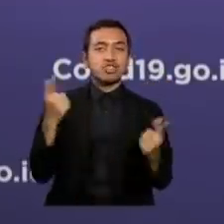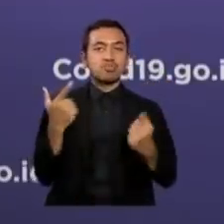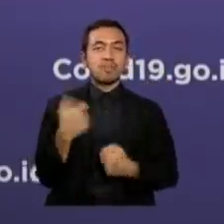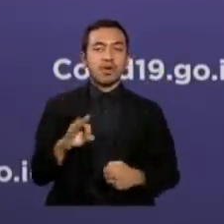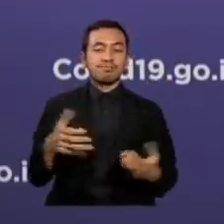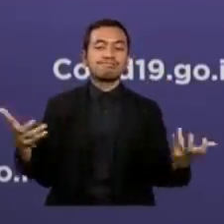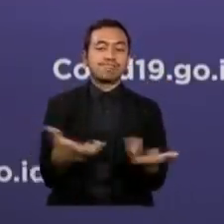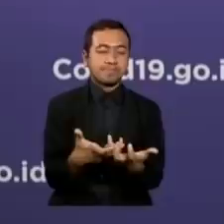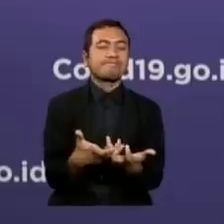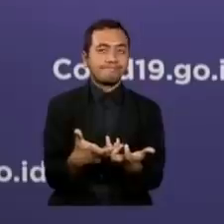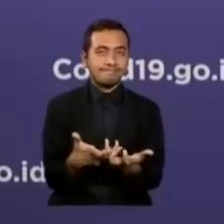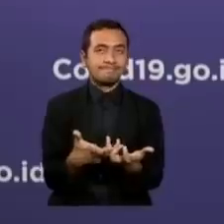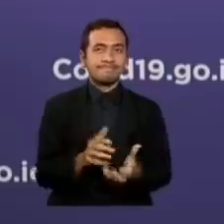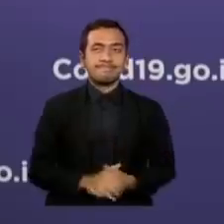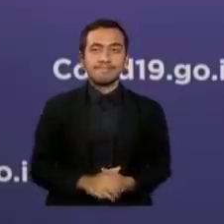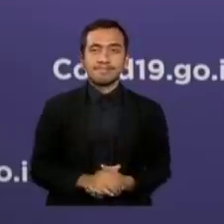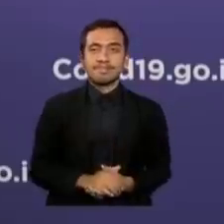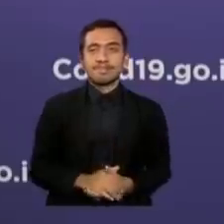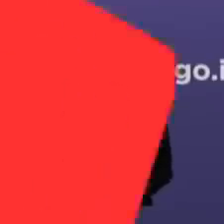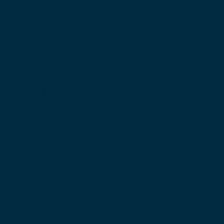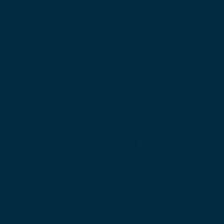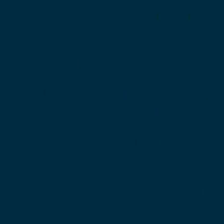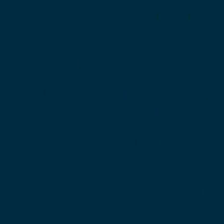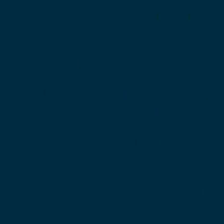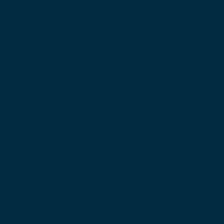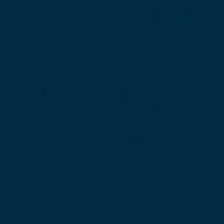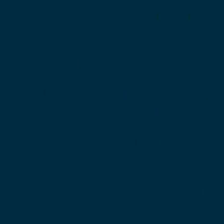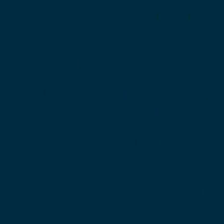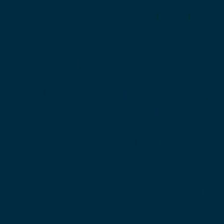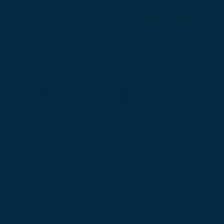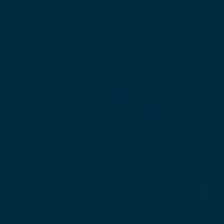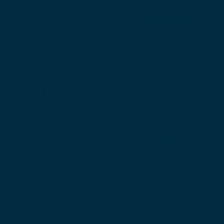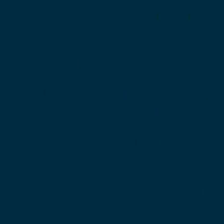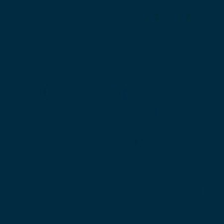baru-baru yang kita inginkan terima kasih selamat sore